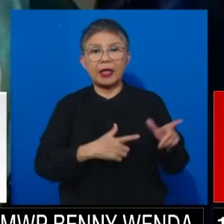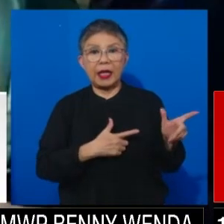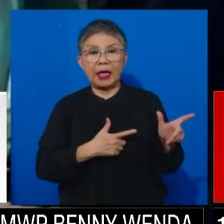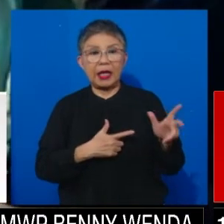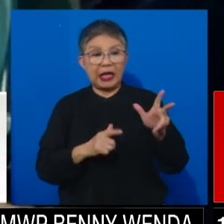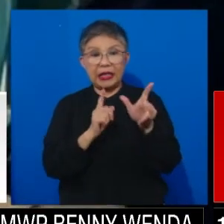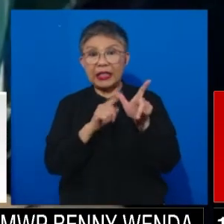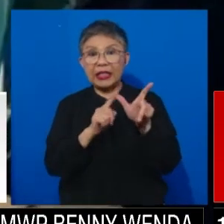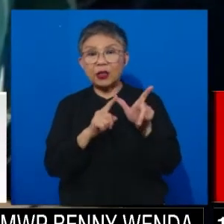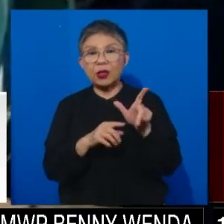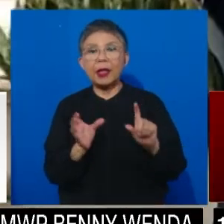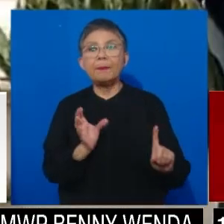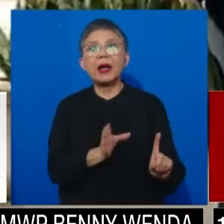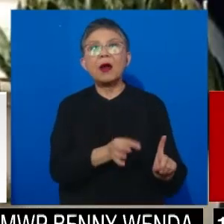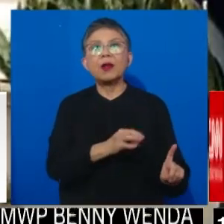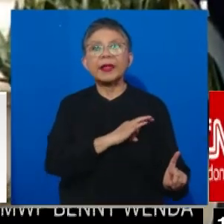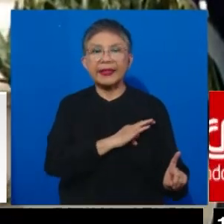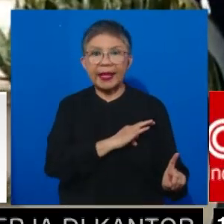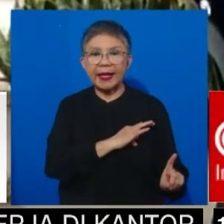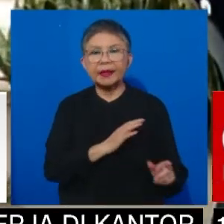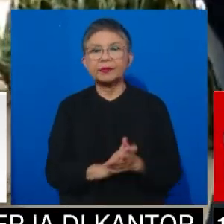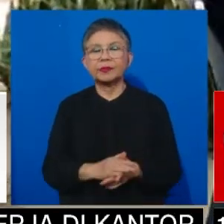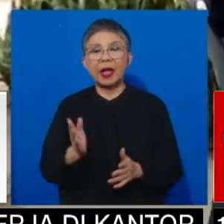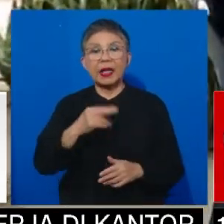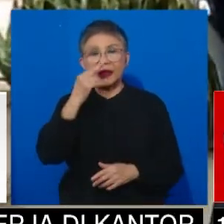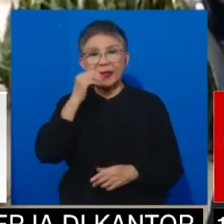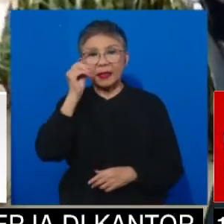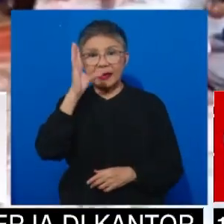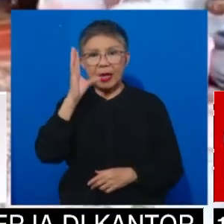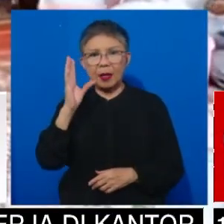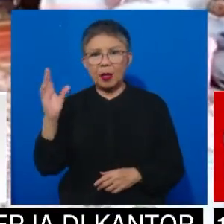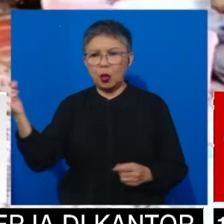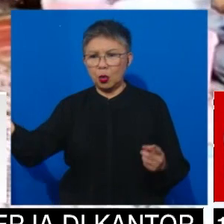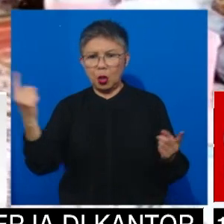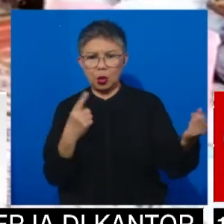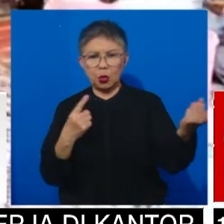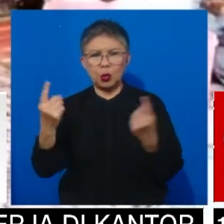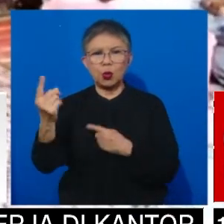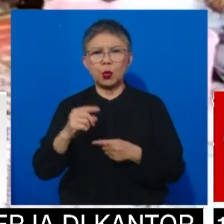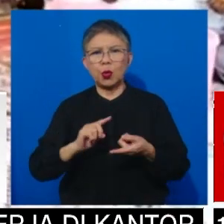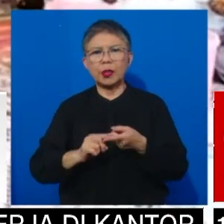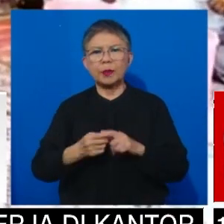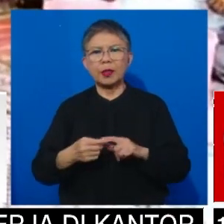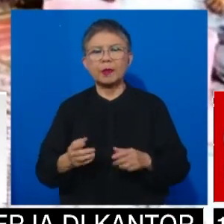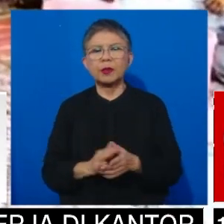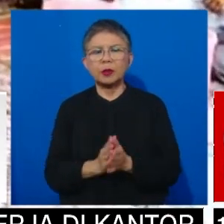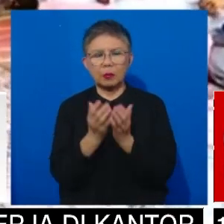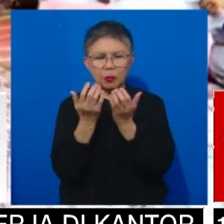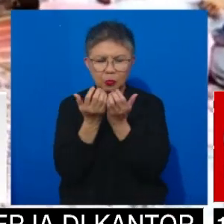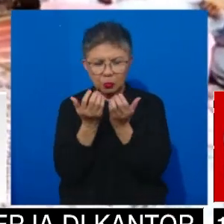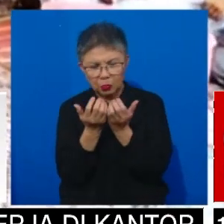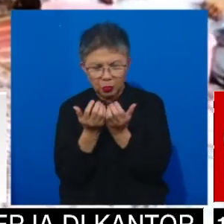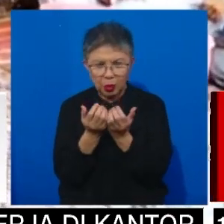satunya adalah pas pampres. Selasa siang, tetangga korban banyak berdatang untuk melakukan takziah mendoakan